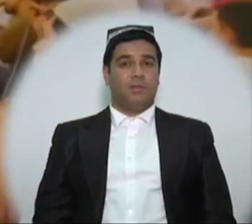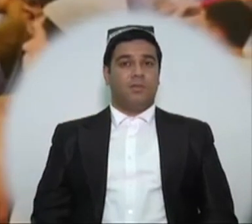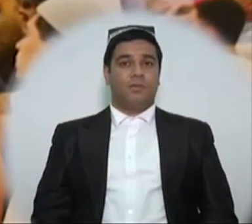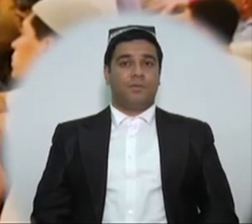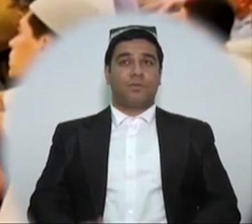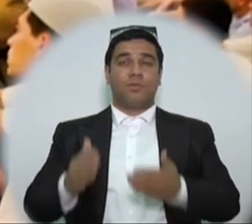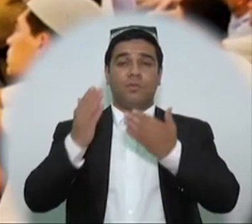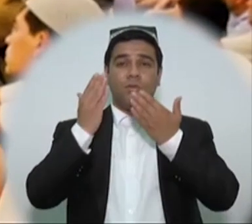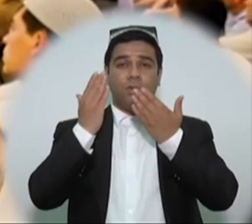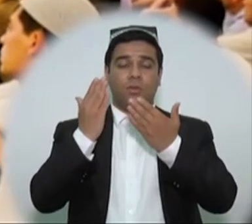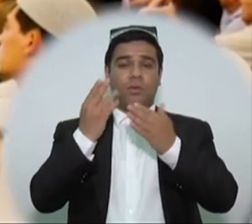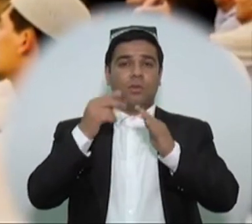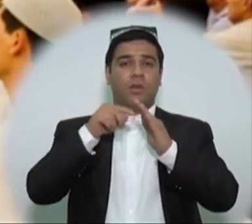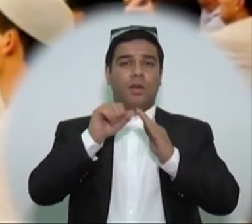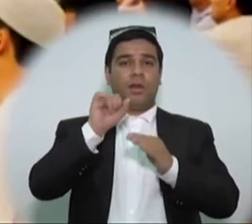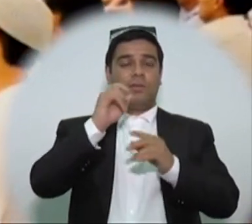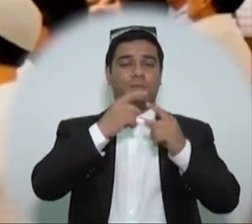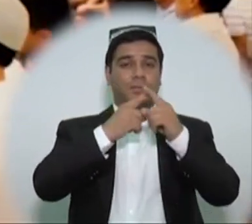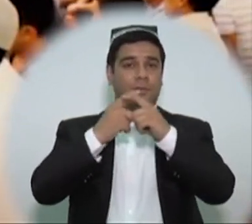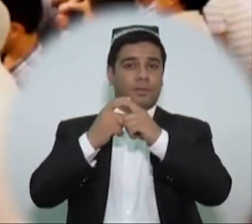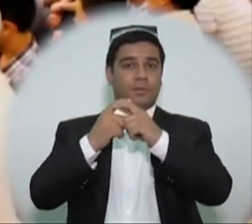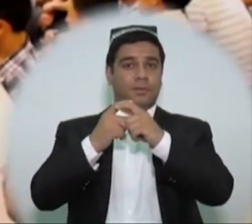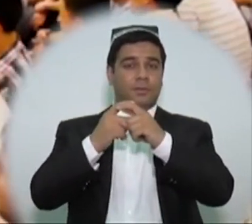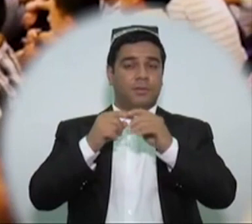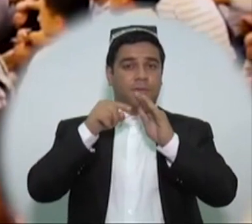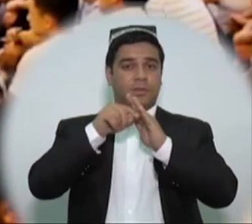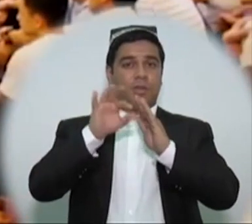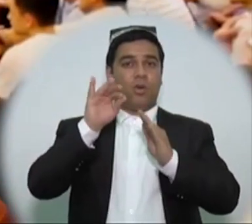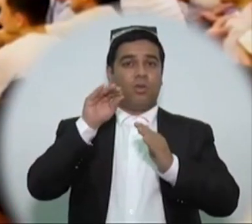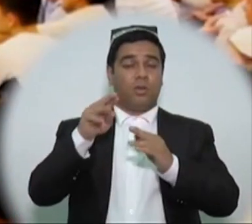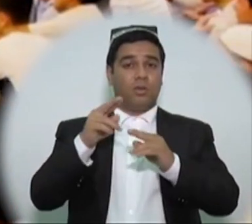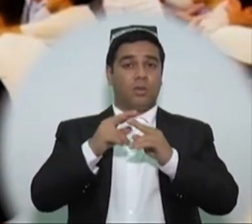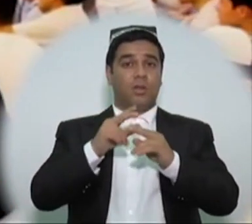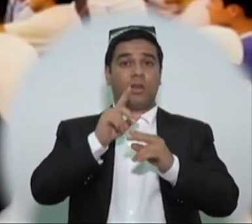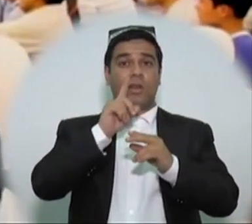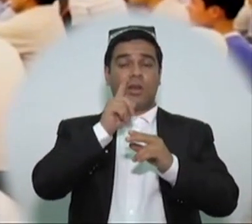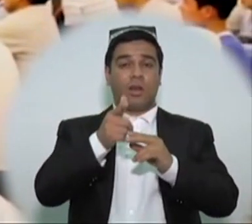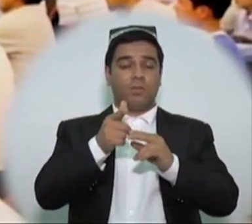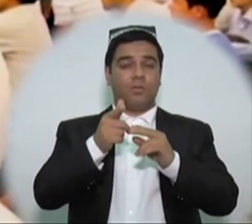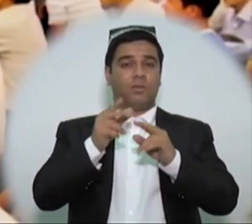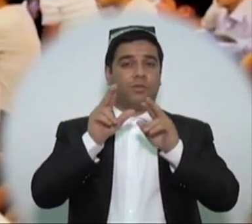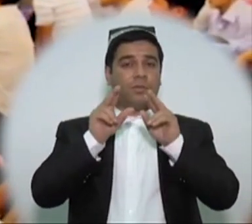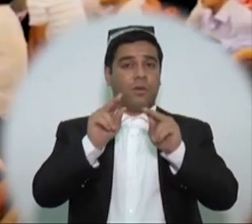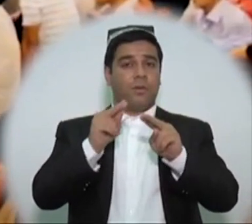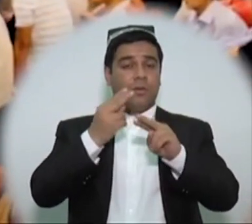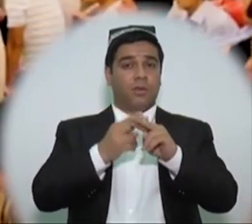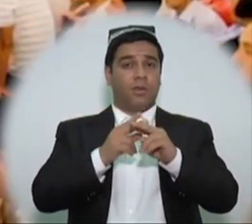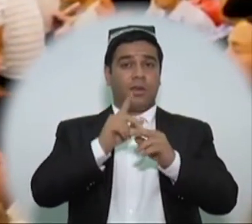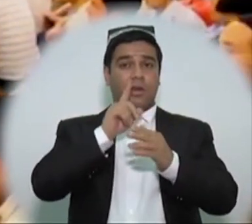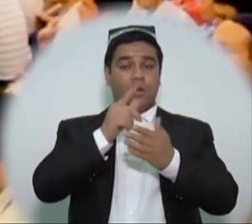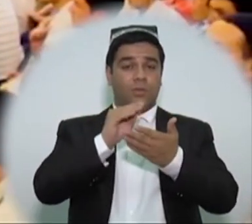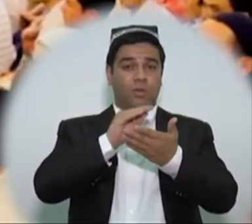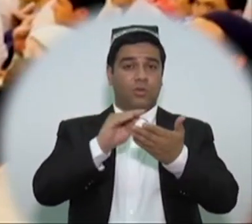Allohni va nun val qalami va ma yasturun oyati bilan qalam bilan qasam. Qalamlarda